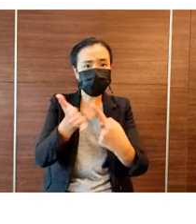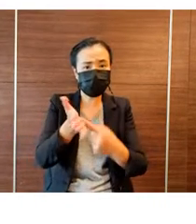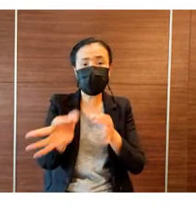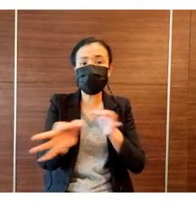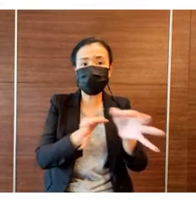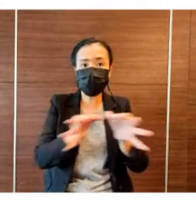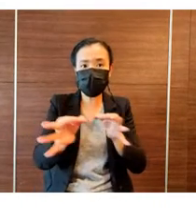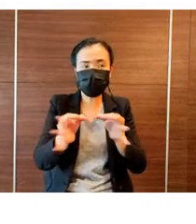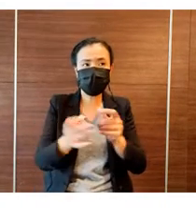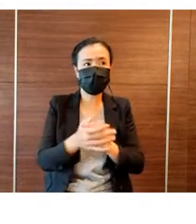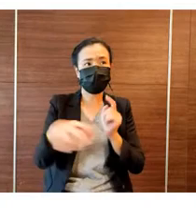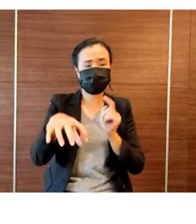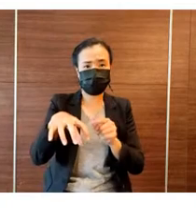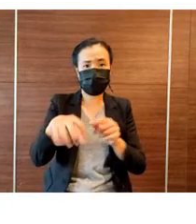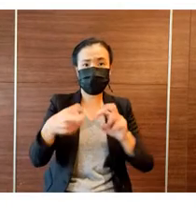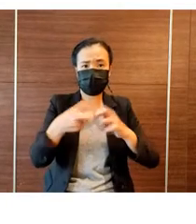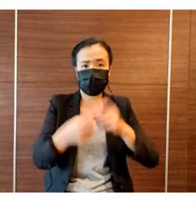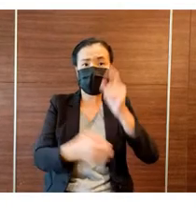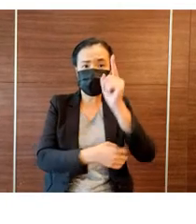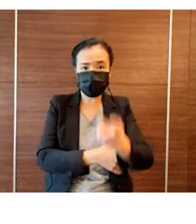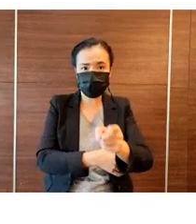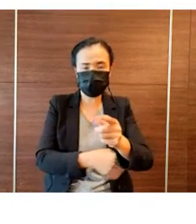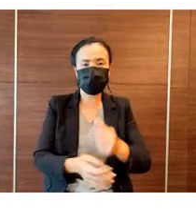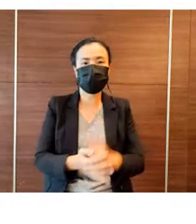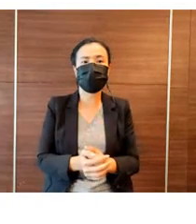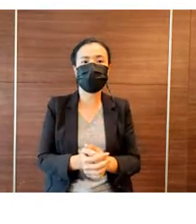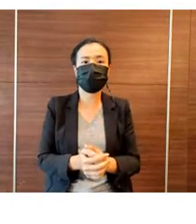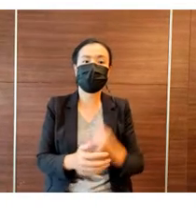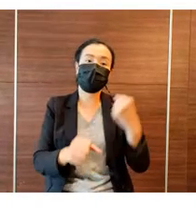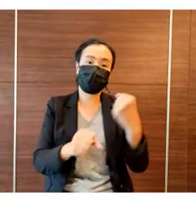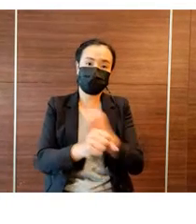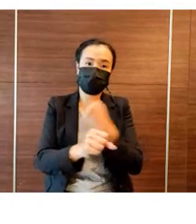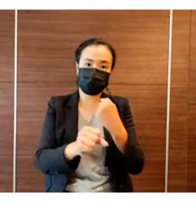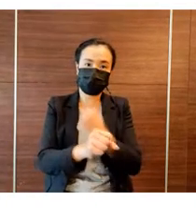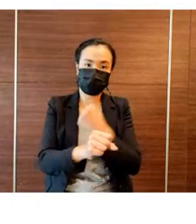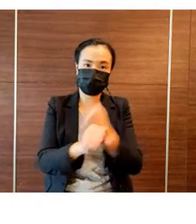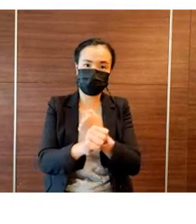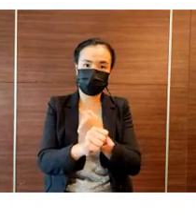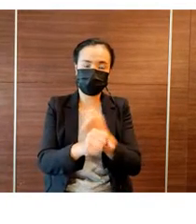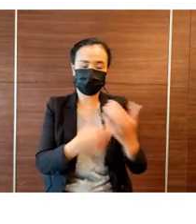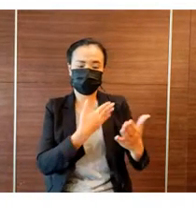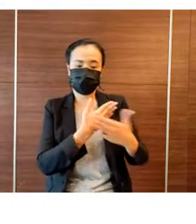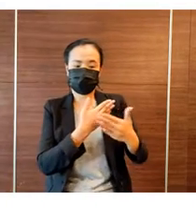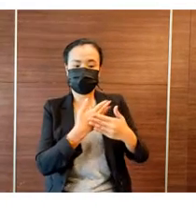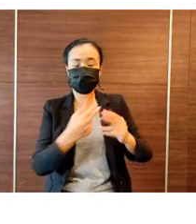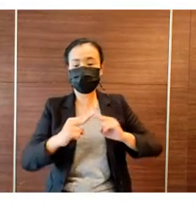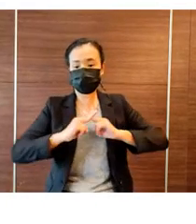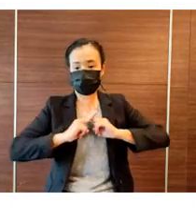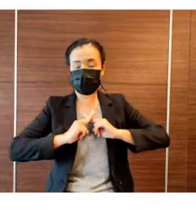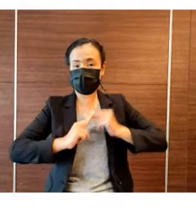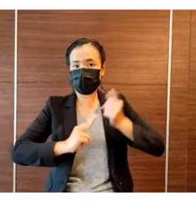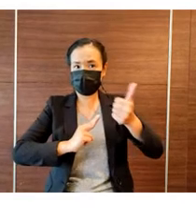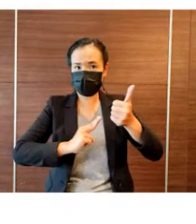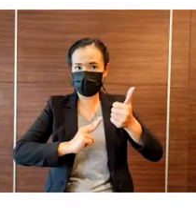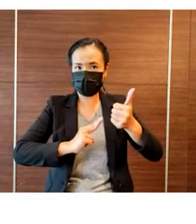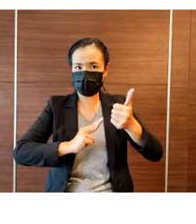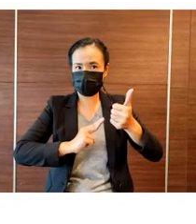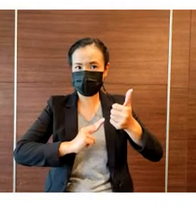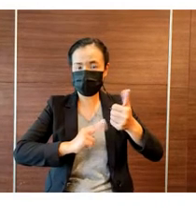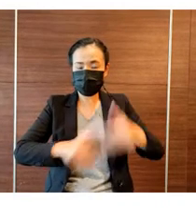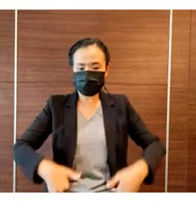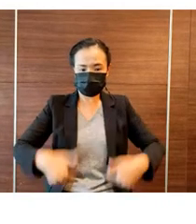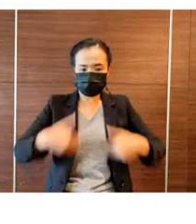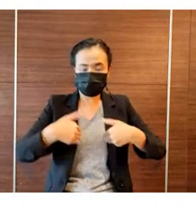ล้วเขาอยู่ในสถานการณ์นั้นจริงๆมันสามารถฝึกให้เขายับยั้งชั่งใจในสถานการณ์นั้นได้จ